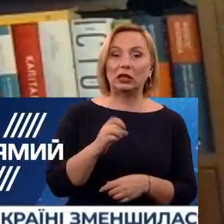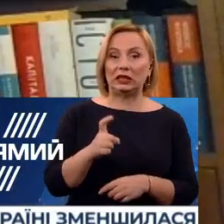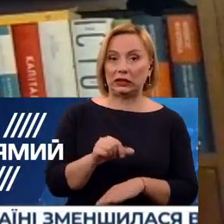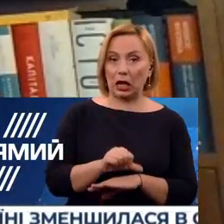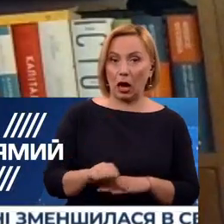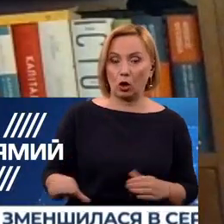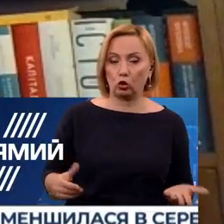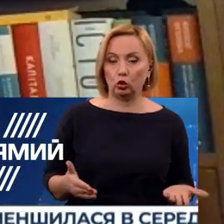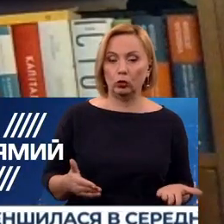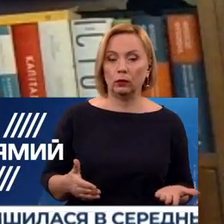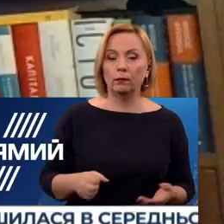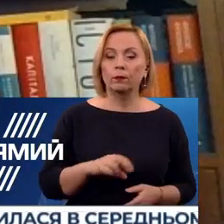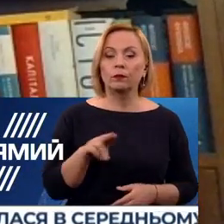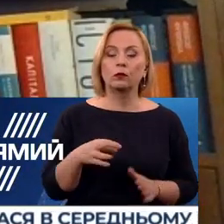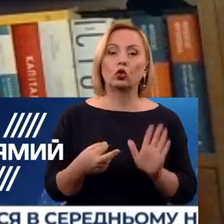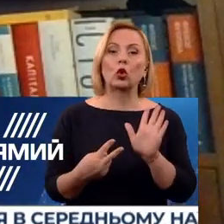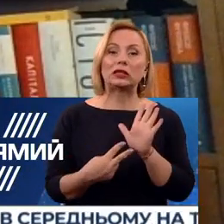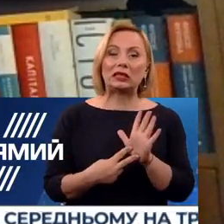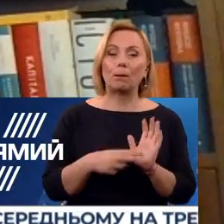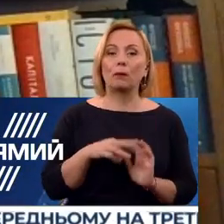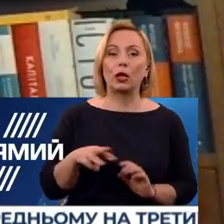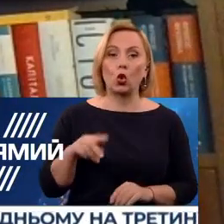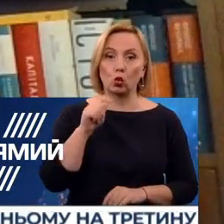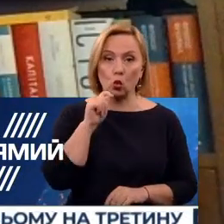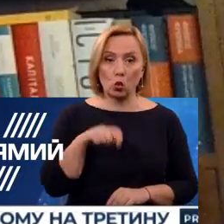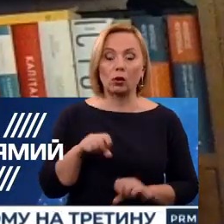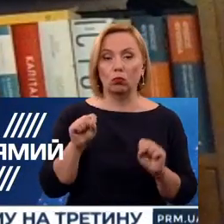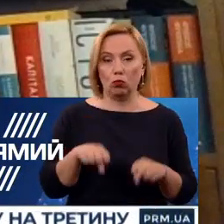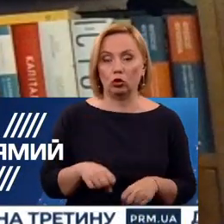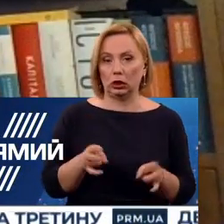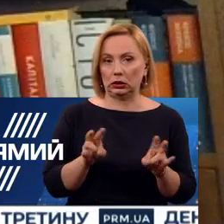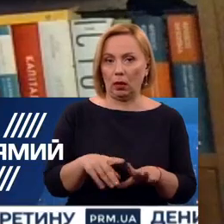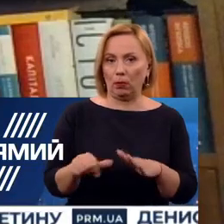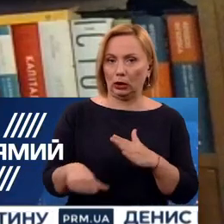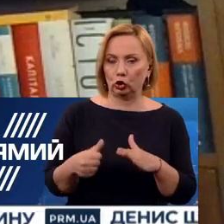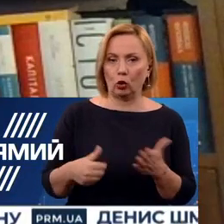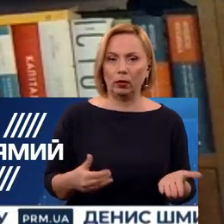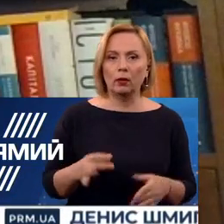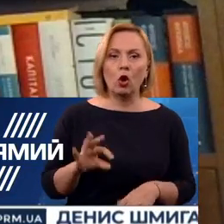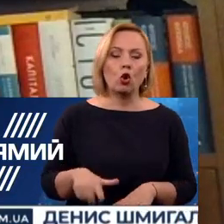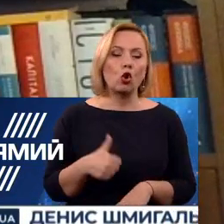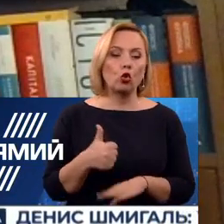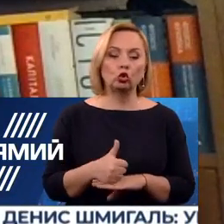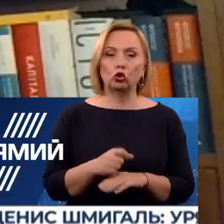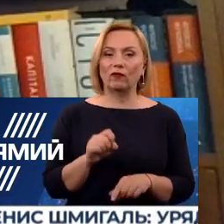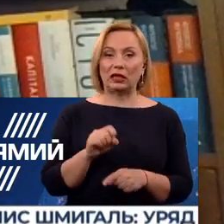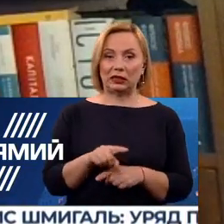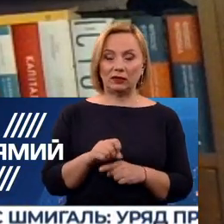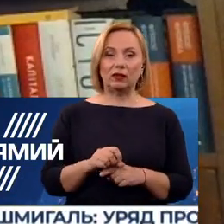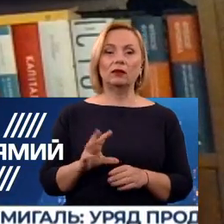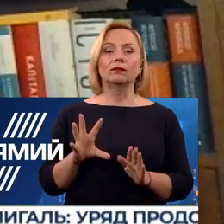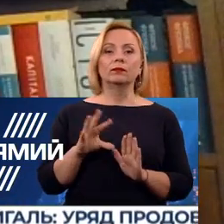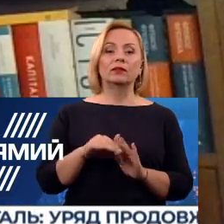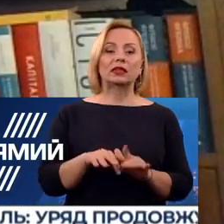Тобто до 7 мільйонів українців можуть залишитися без роботи. І тому тут ключове завдання – це вжиття заходів, не